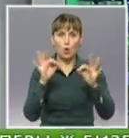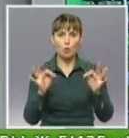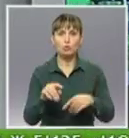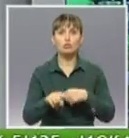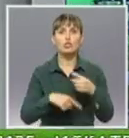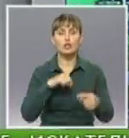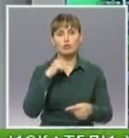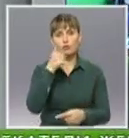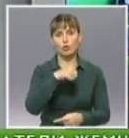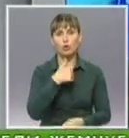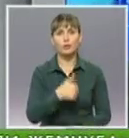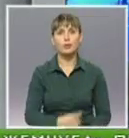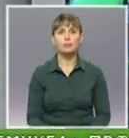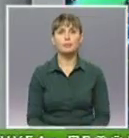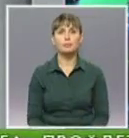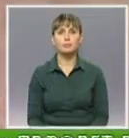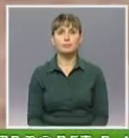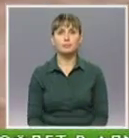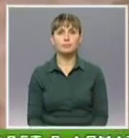осенью следующего года.